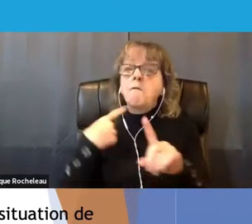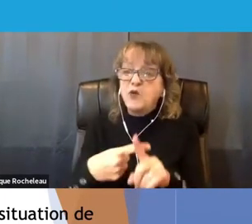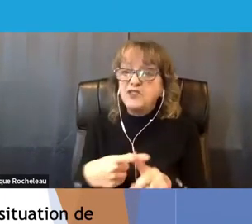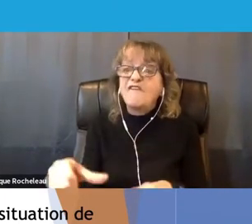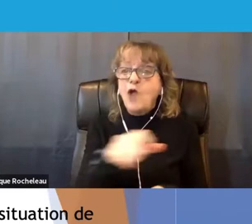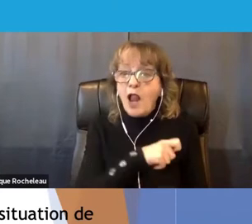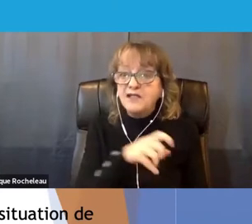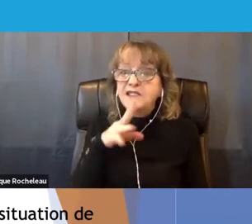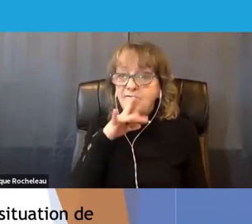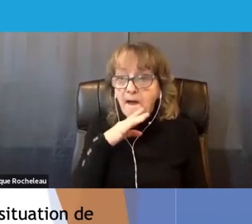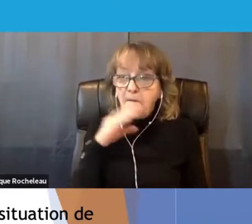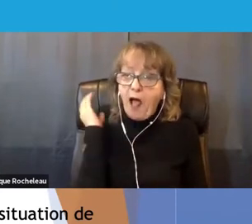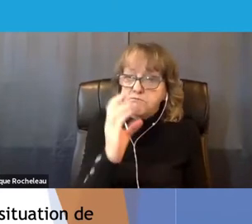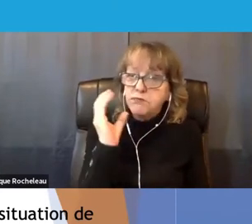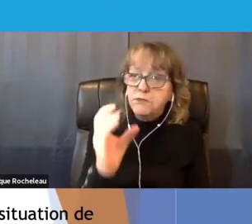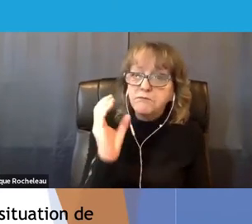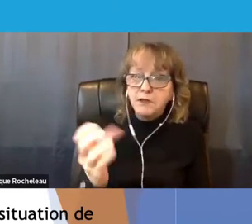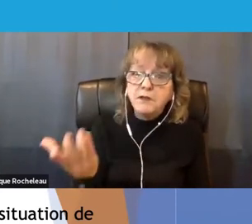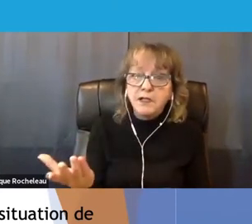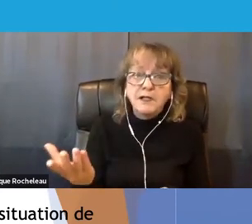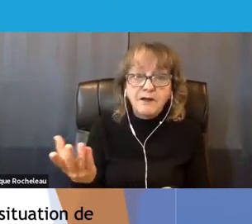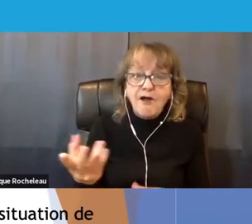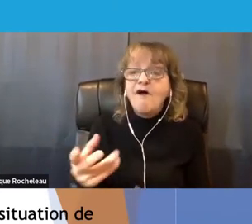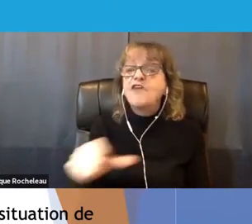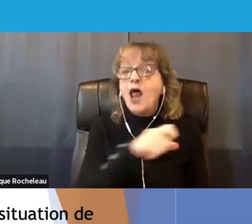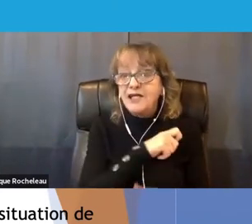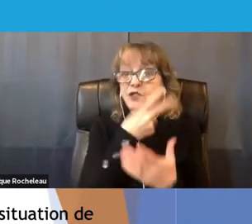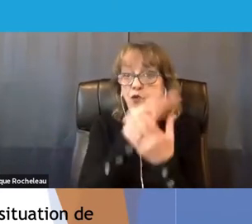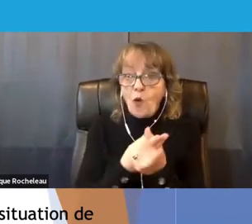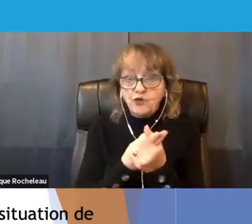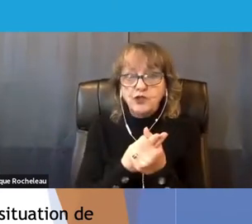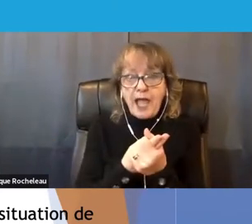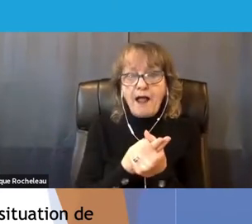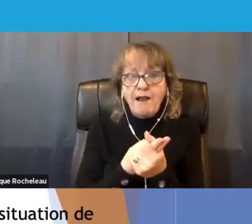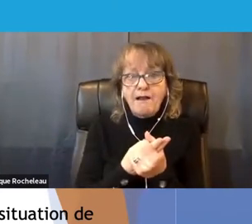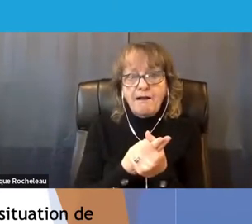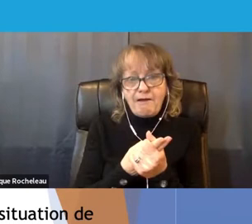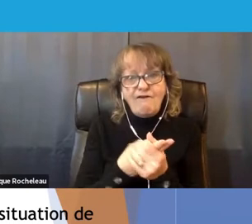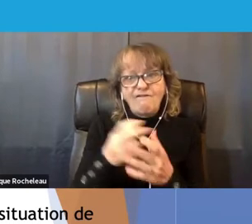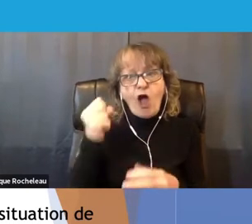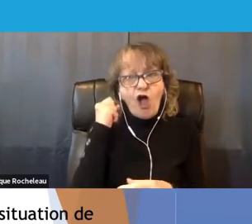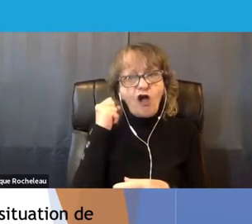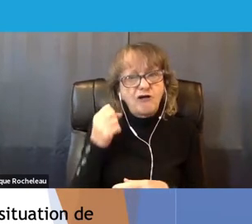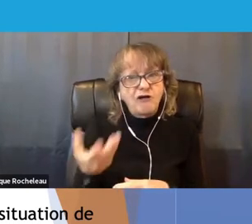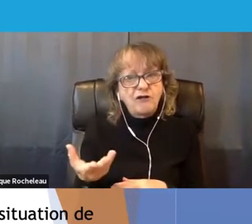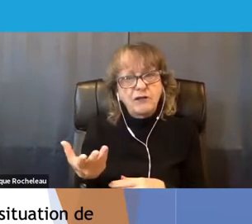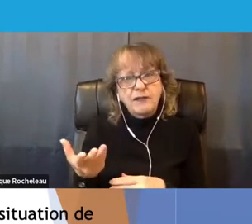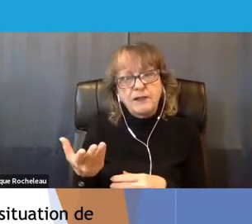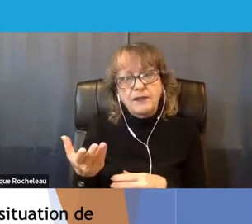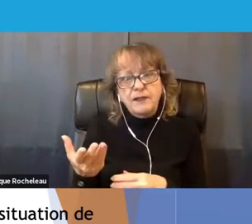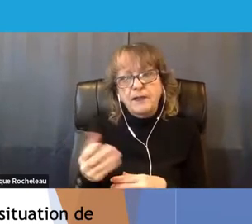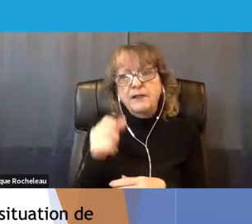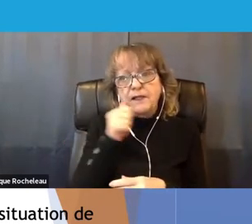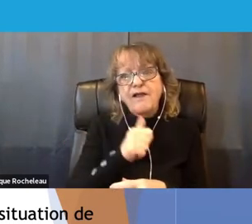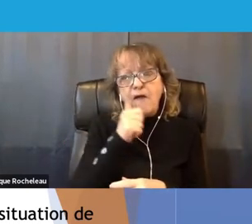Elles vivent surtout des violences conjugales à sévérité très forte. Donc, c'est les femmes